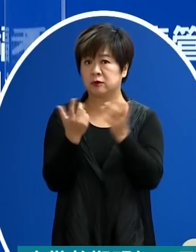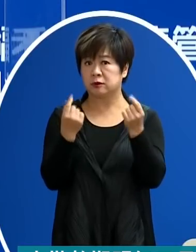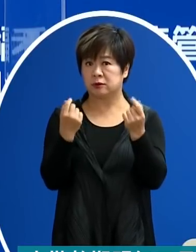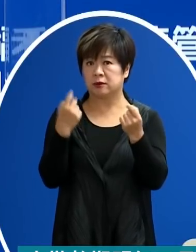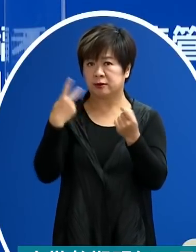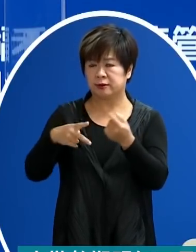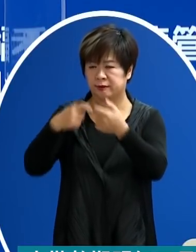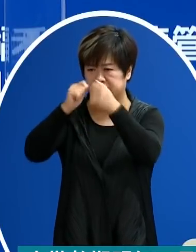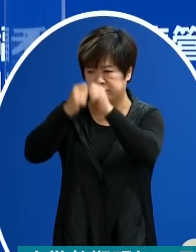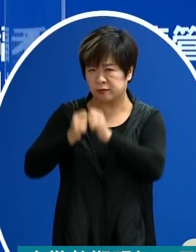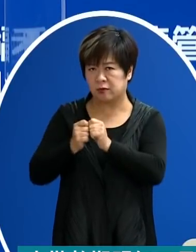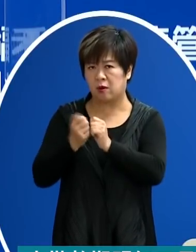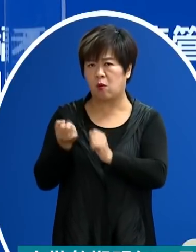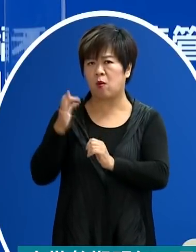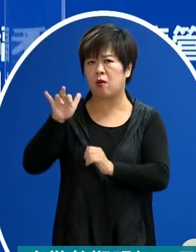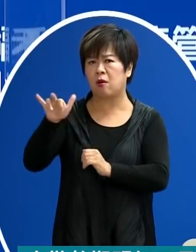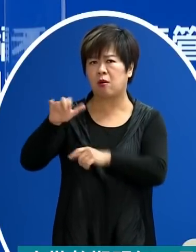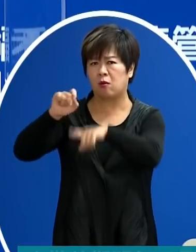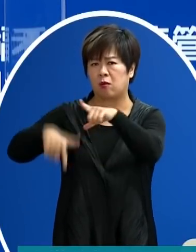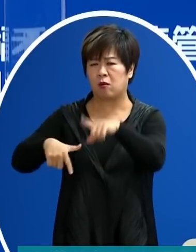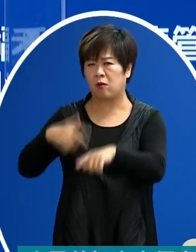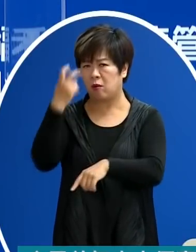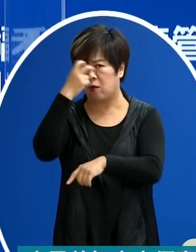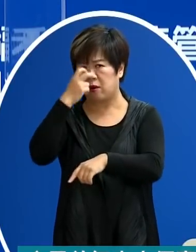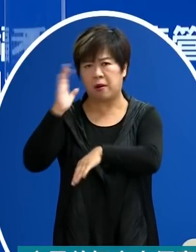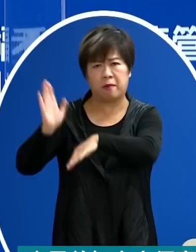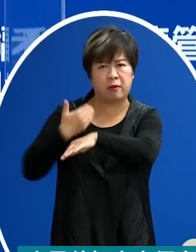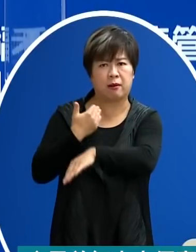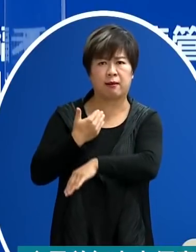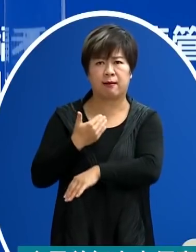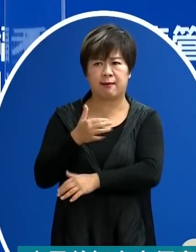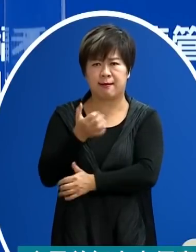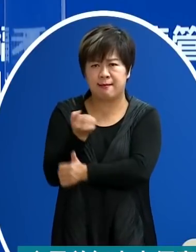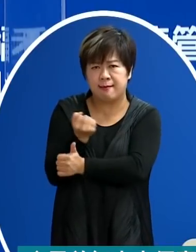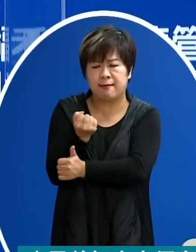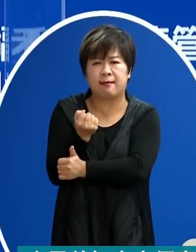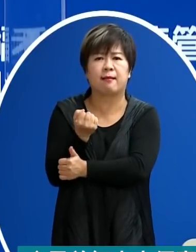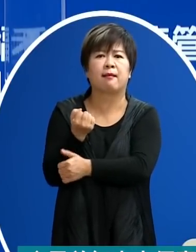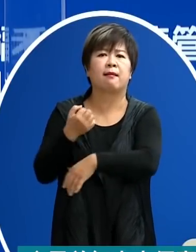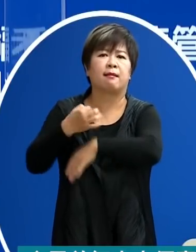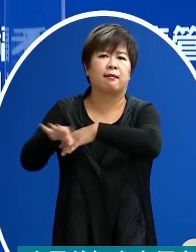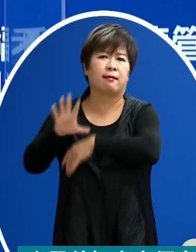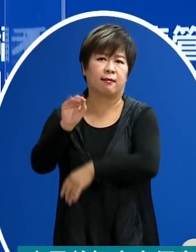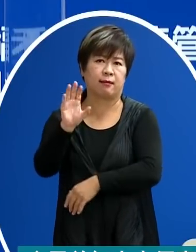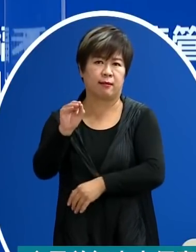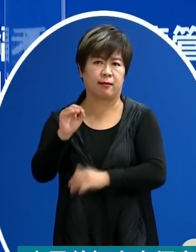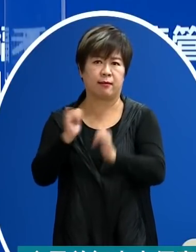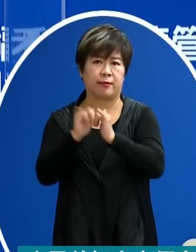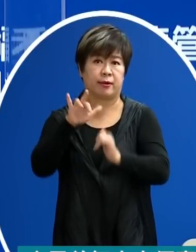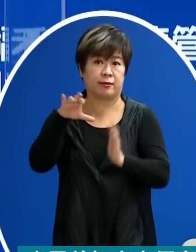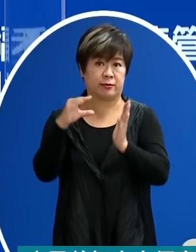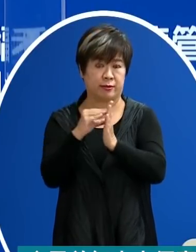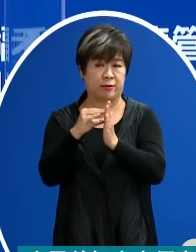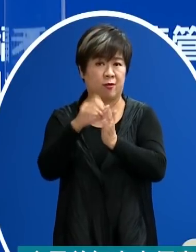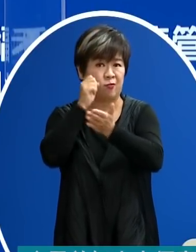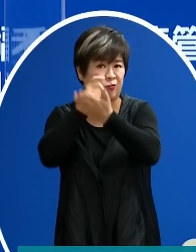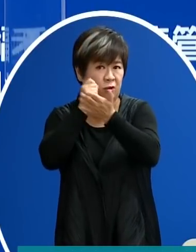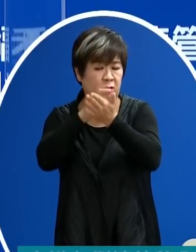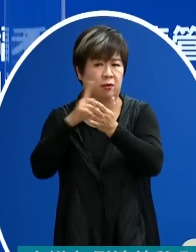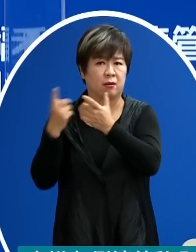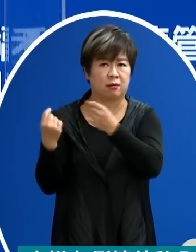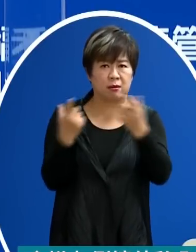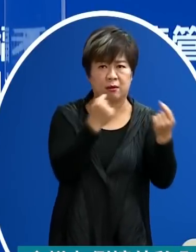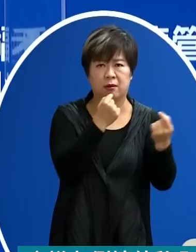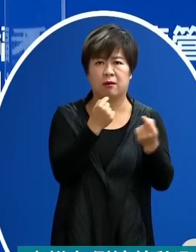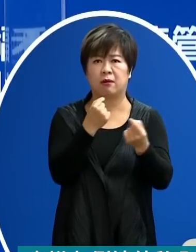会再来检视华航在管理上是否有不当之处，或者没有完全。 那目前民航局它每月都有定期